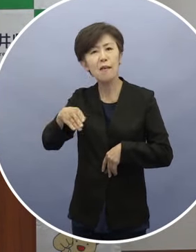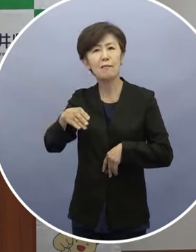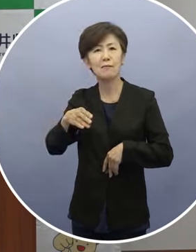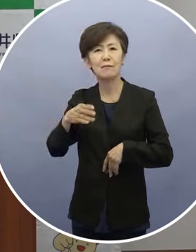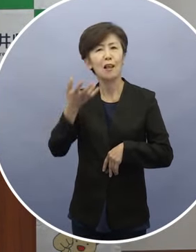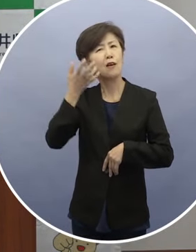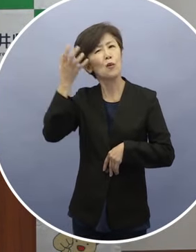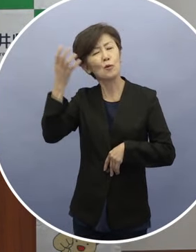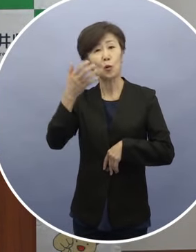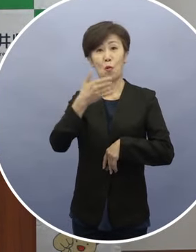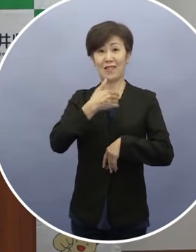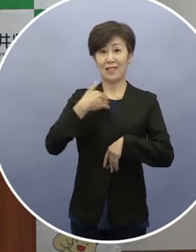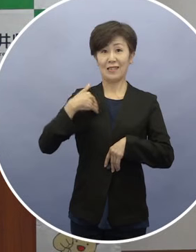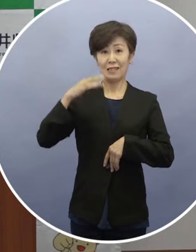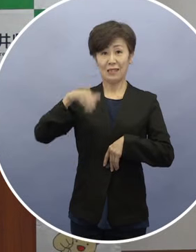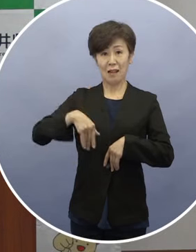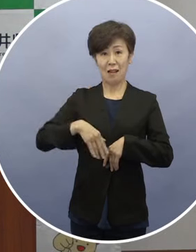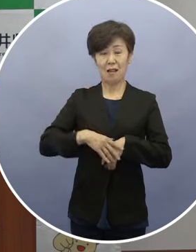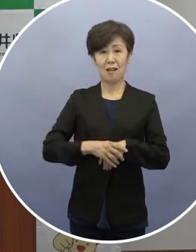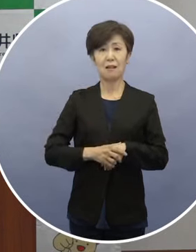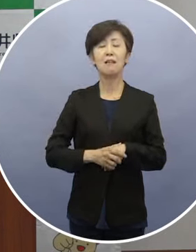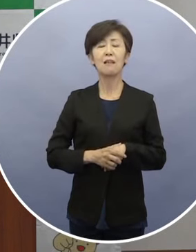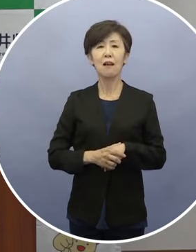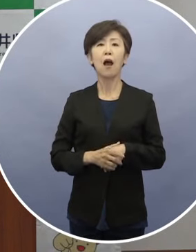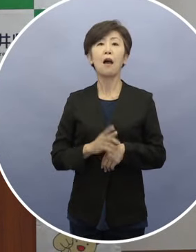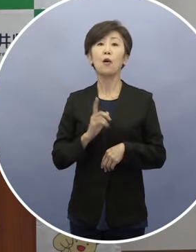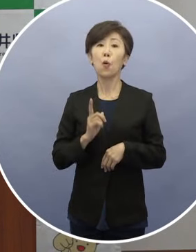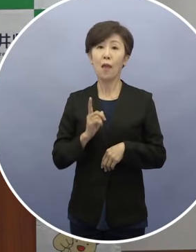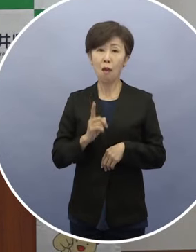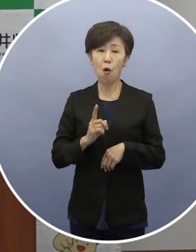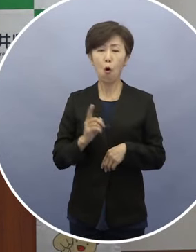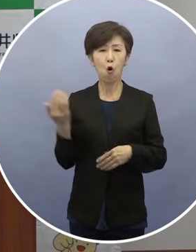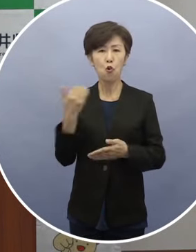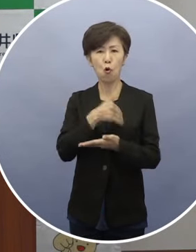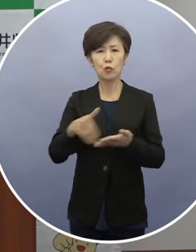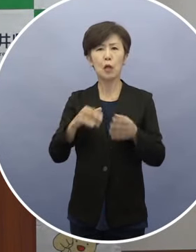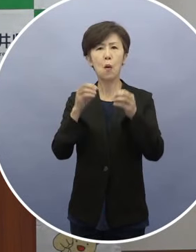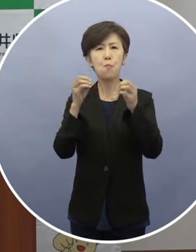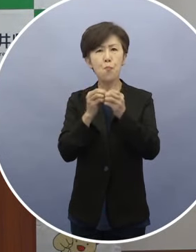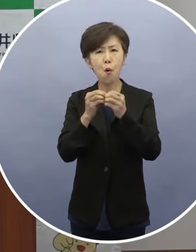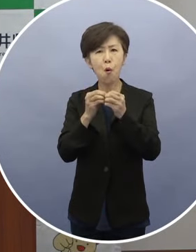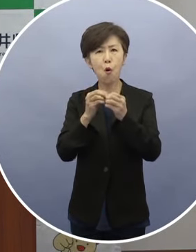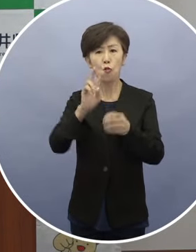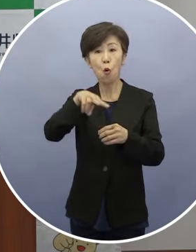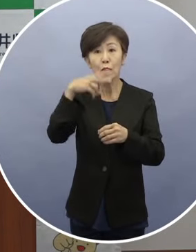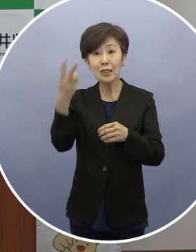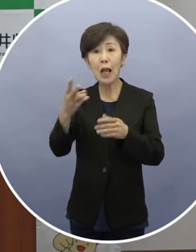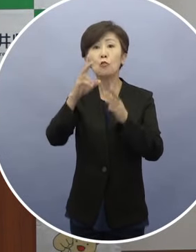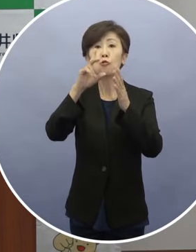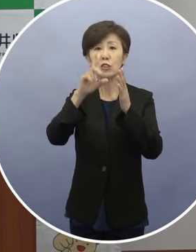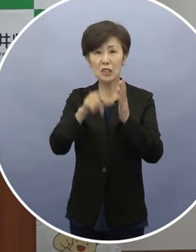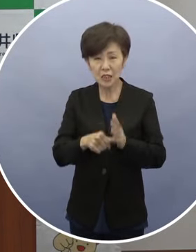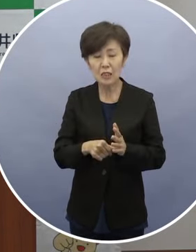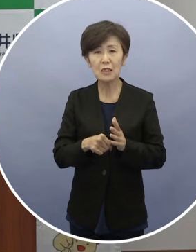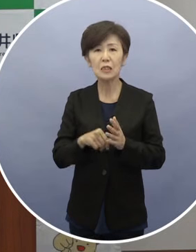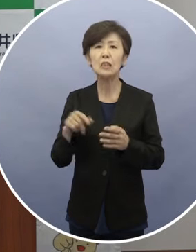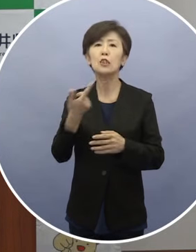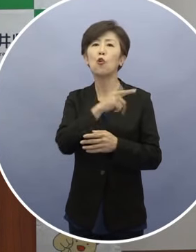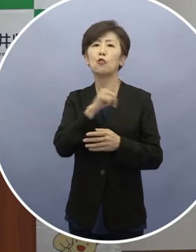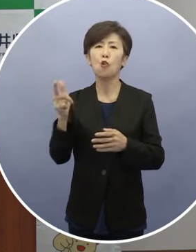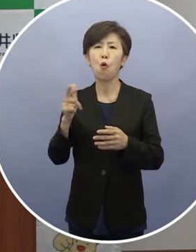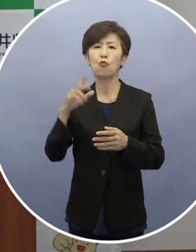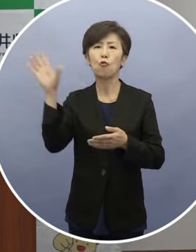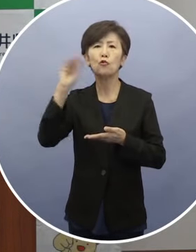から予想もされておられおりましたので、これをですね、予算の段階から、乗り換えの時にいろい